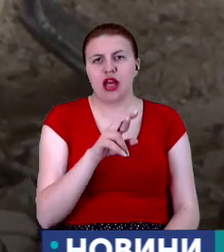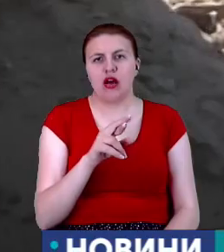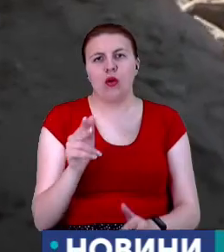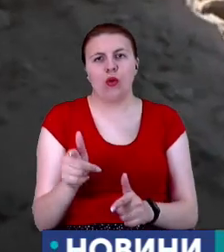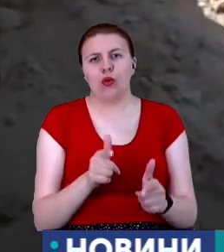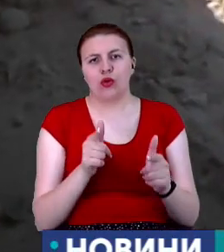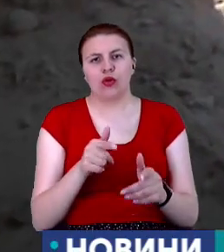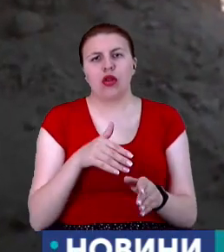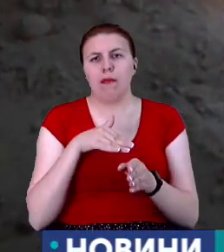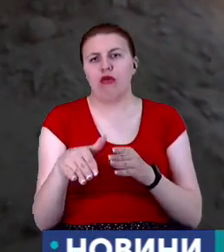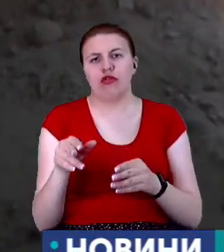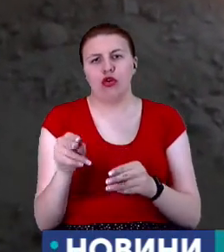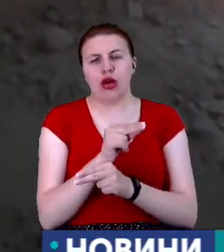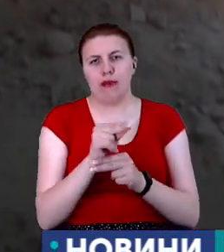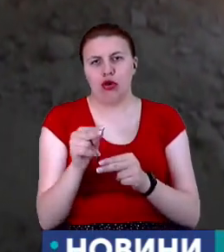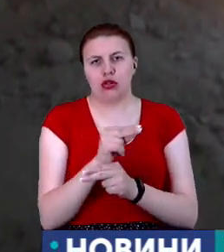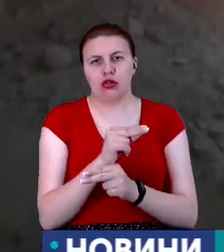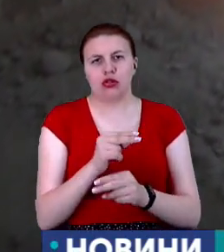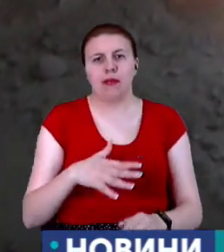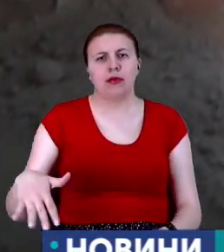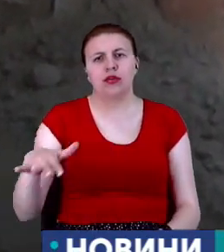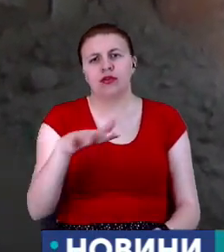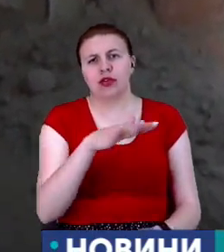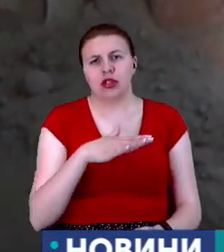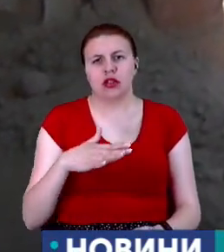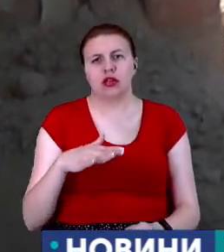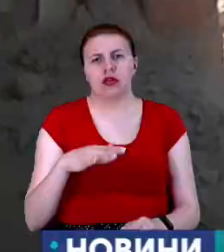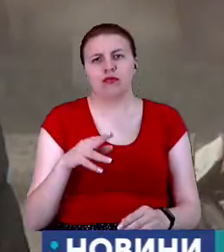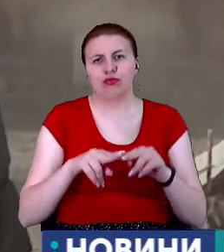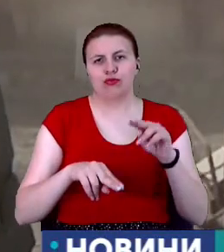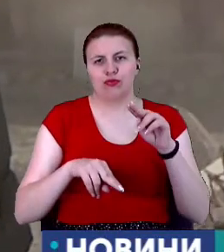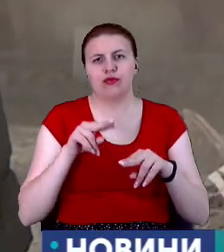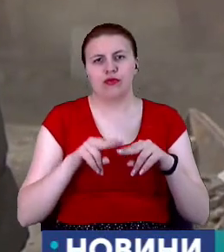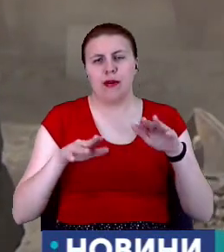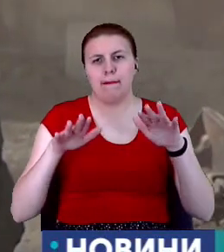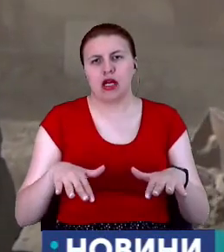капітального ремонту. На подвір'ї будівельний майданчик розчищають екскаваторами.